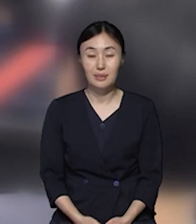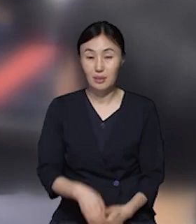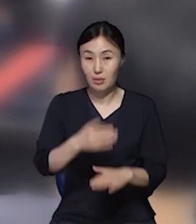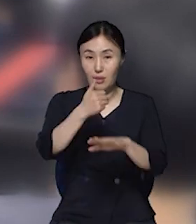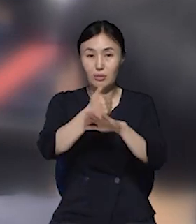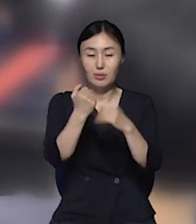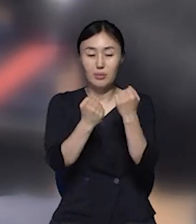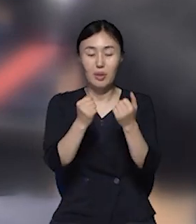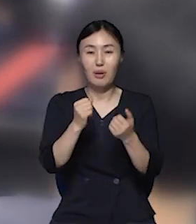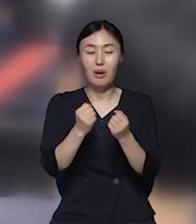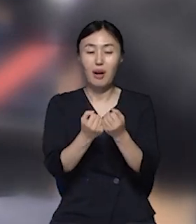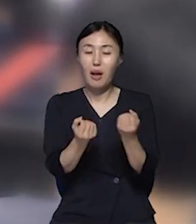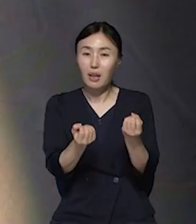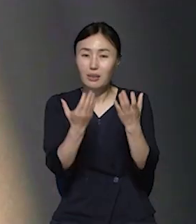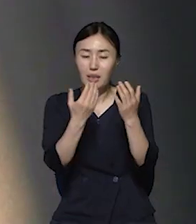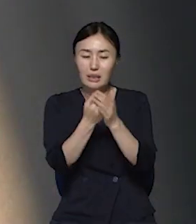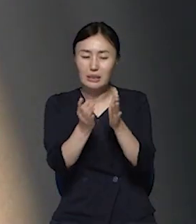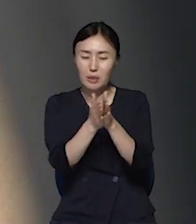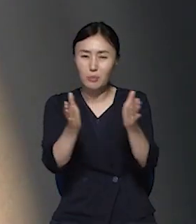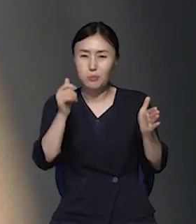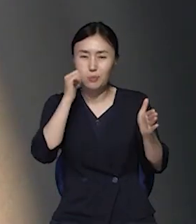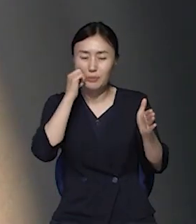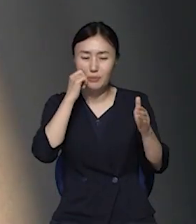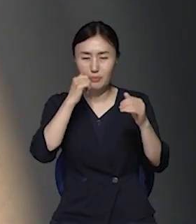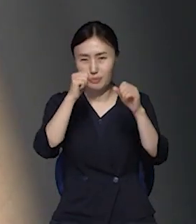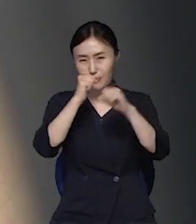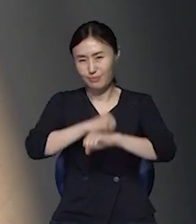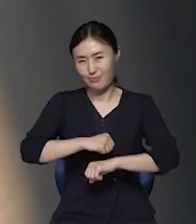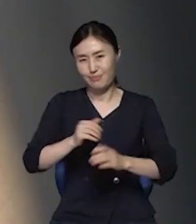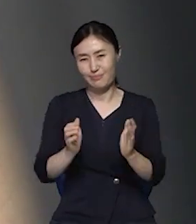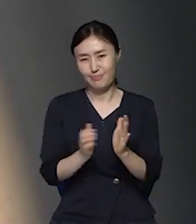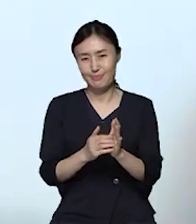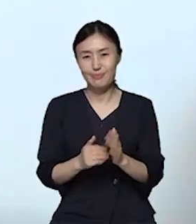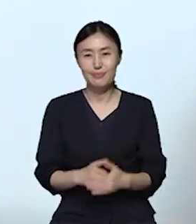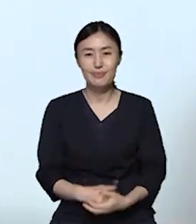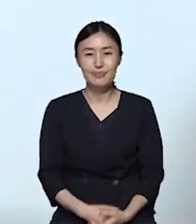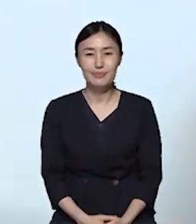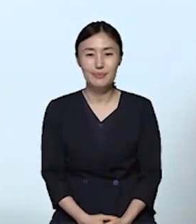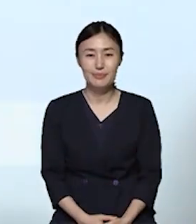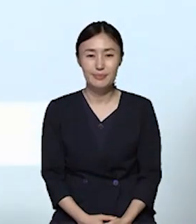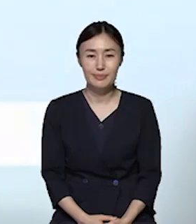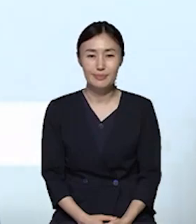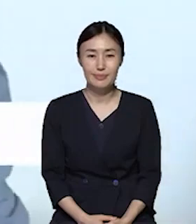결국 설명회는 시작도 하지 못한 채 파행됐습니다.